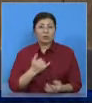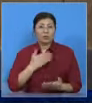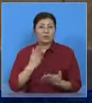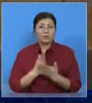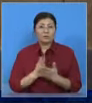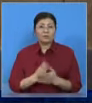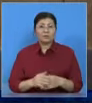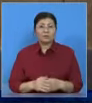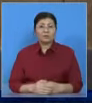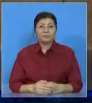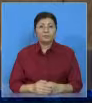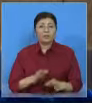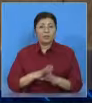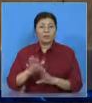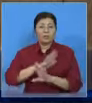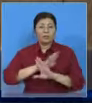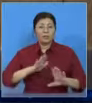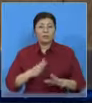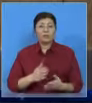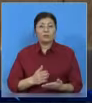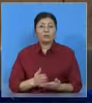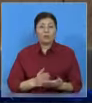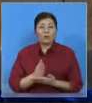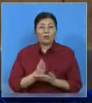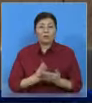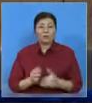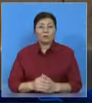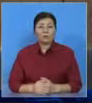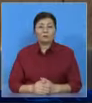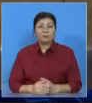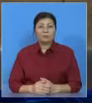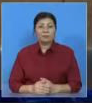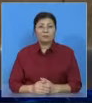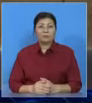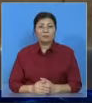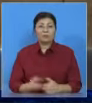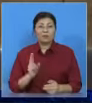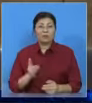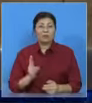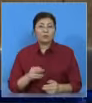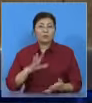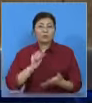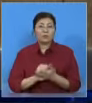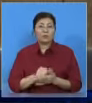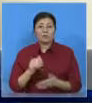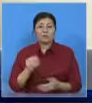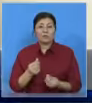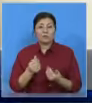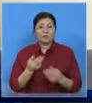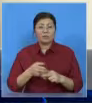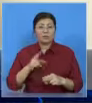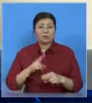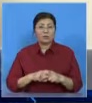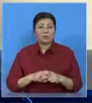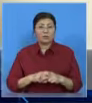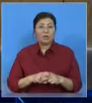преусловутое неосвоение, за которое нас всех бьют, те, кто курирует финансы, те, кто занимается реализацией проекта, вы это